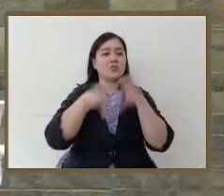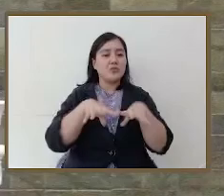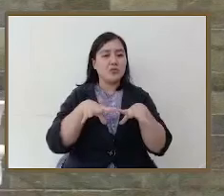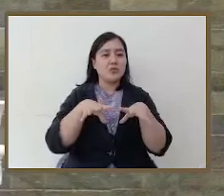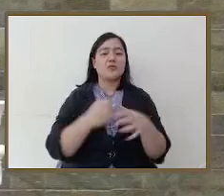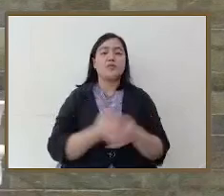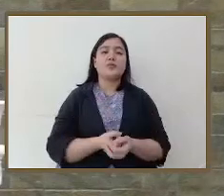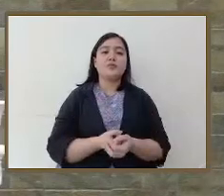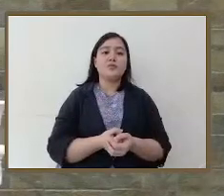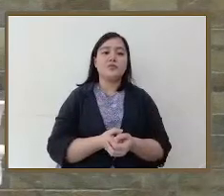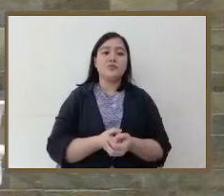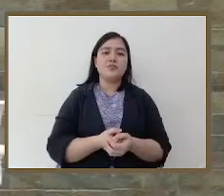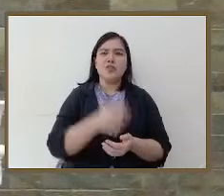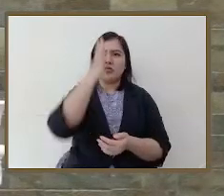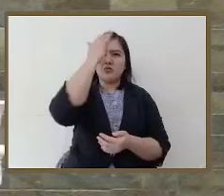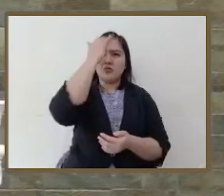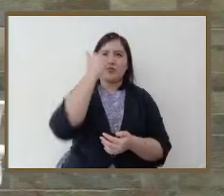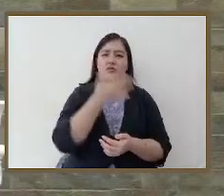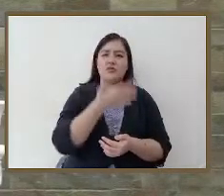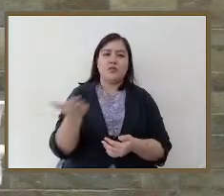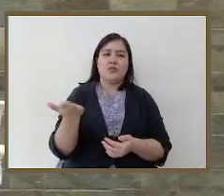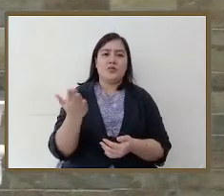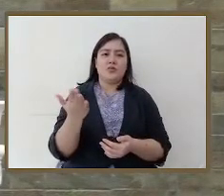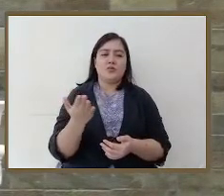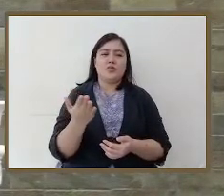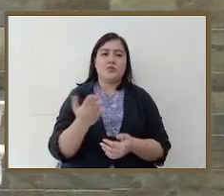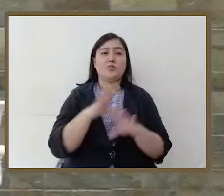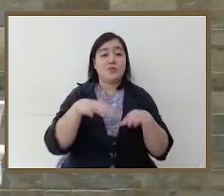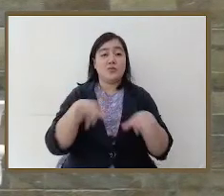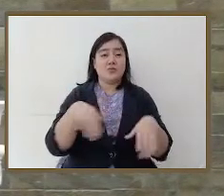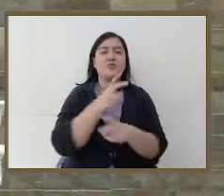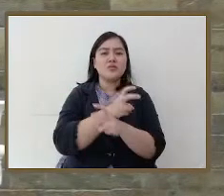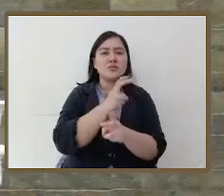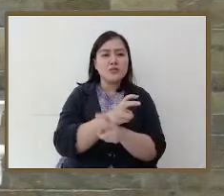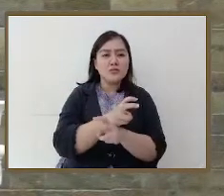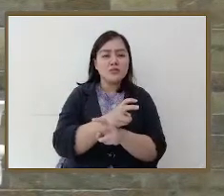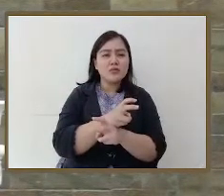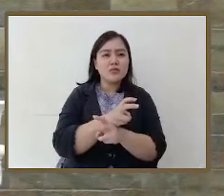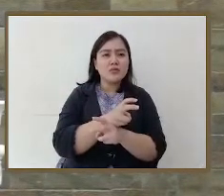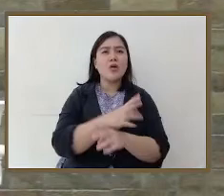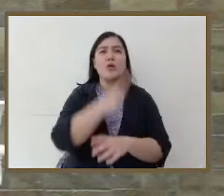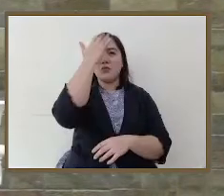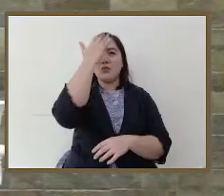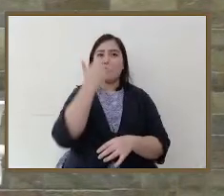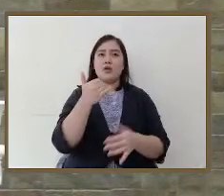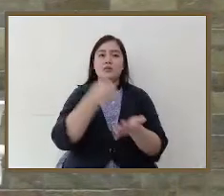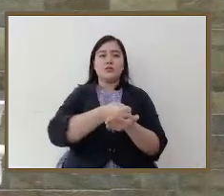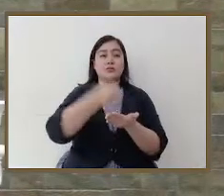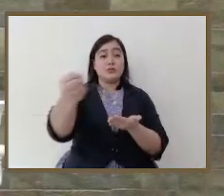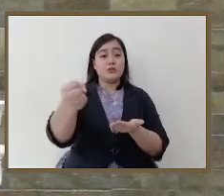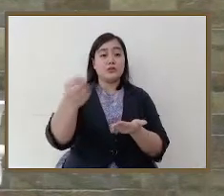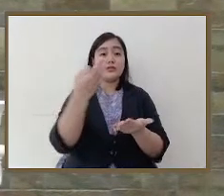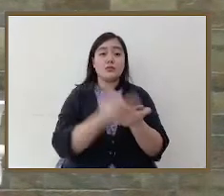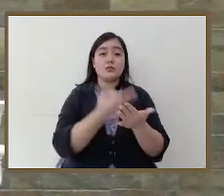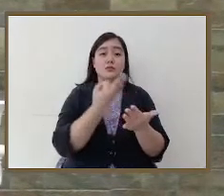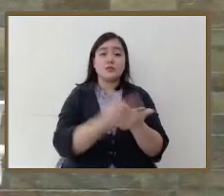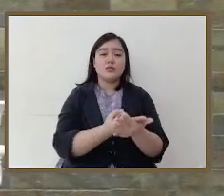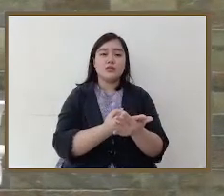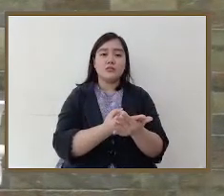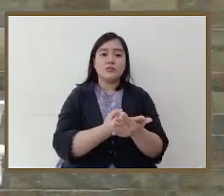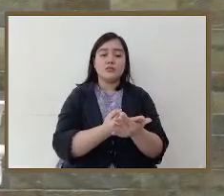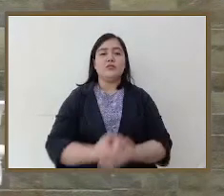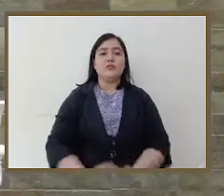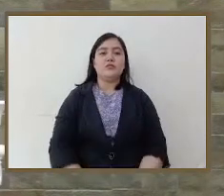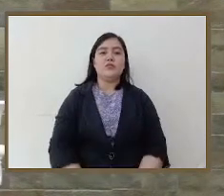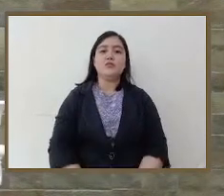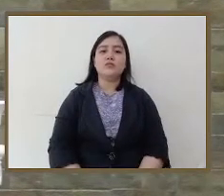ka pa magpapagal? Bakit ka pa magpapakahirap? Bakit ka pa gagastos? Lahat ng pagsisikap mo, iniwanan mo ng pamilya mo para maghanap